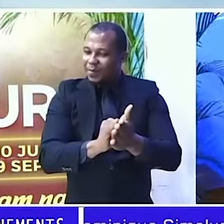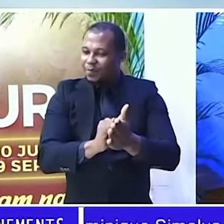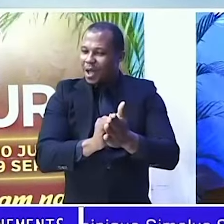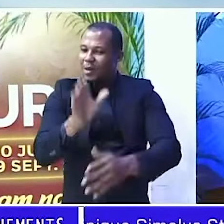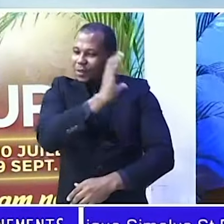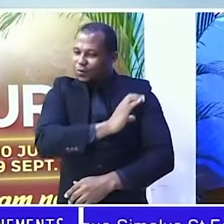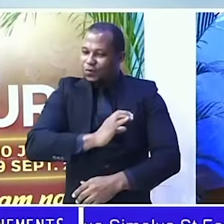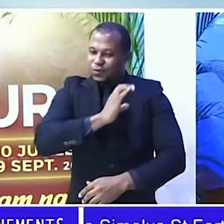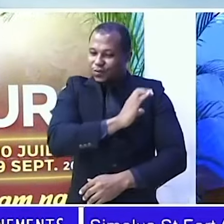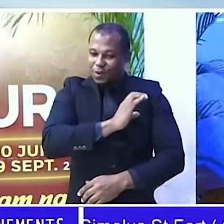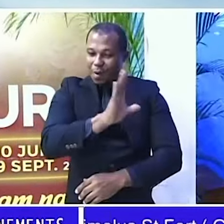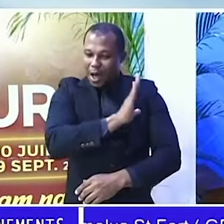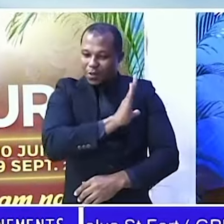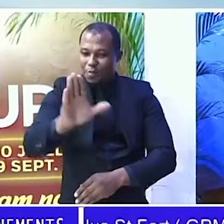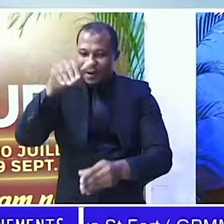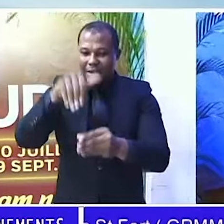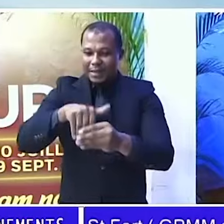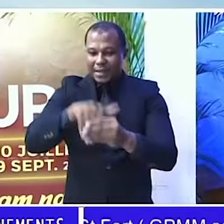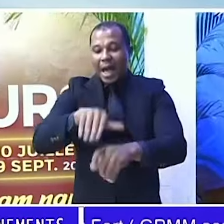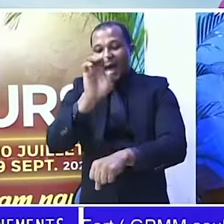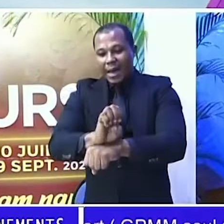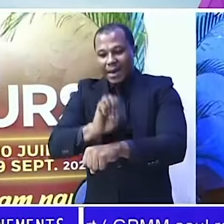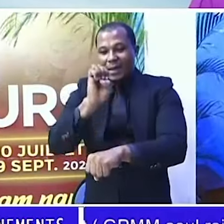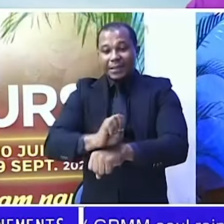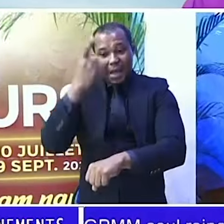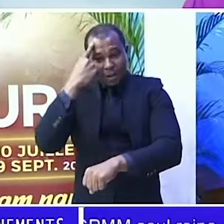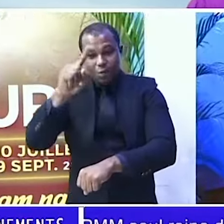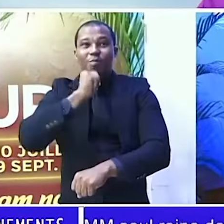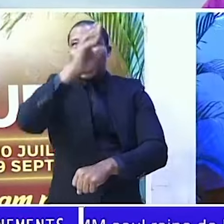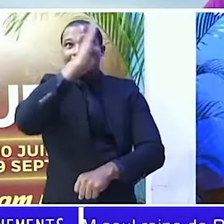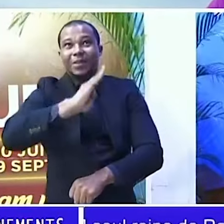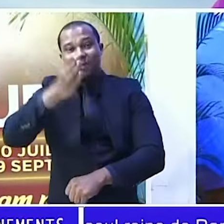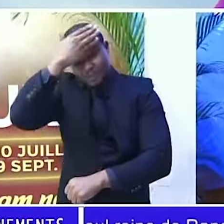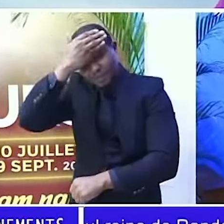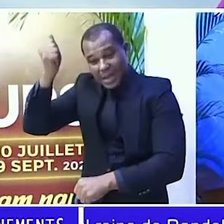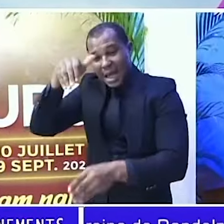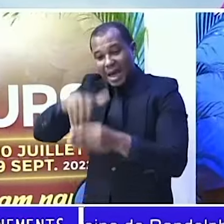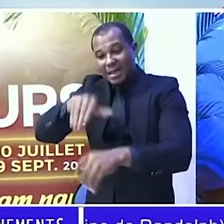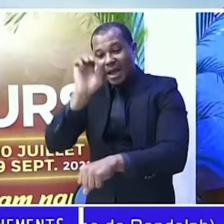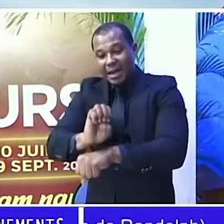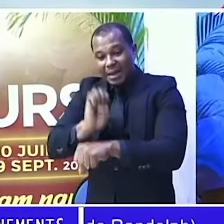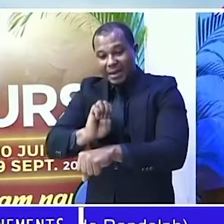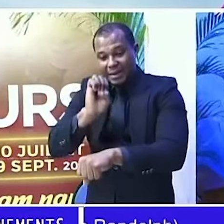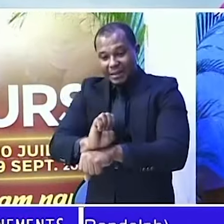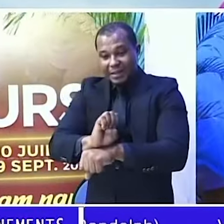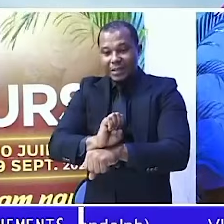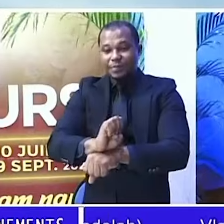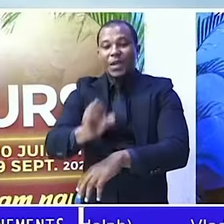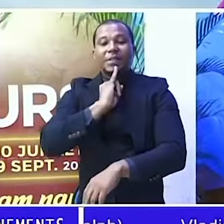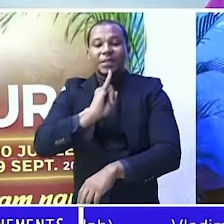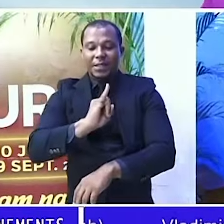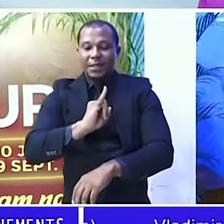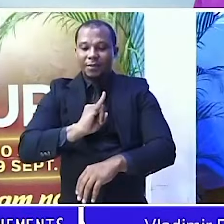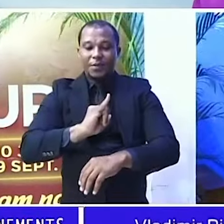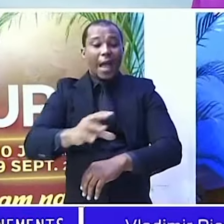Comportement nous en dans l'église pour nous pas jamais oublier que en dans l'église là c'est en dans caille